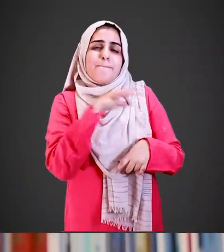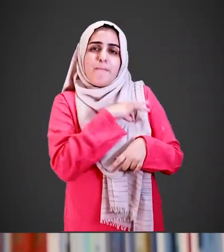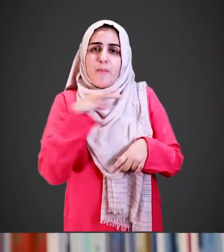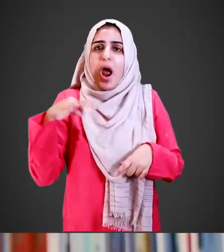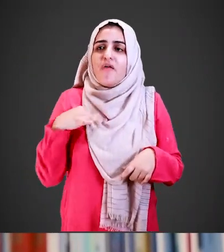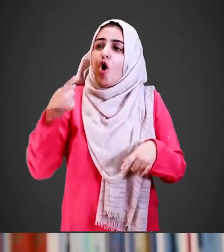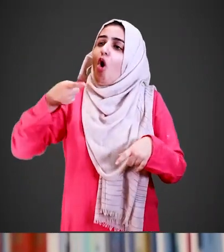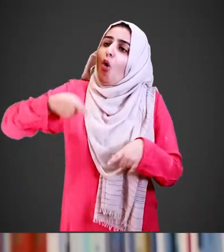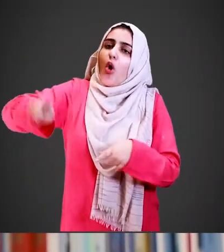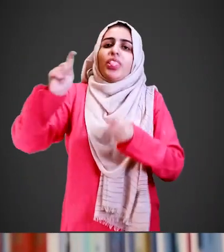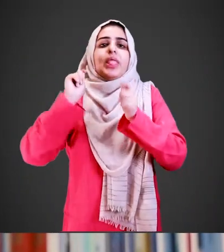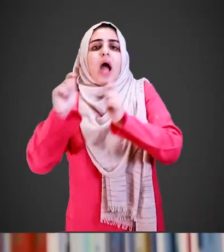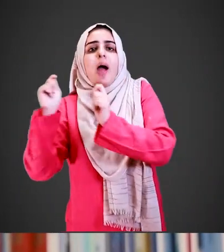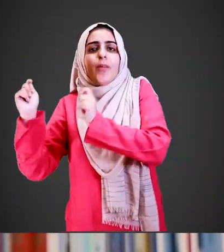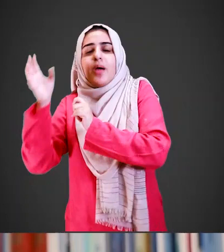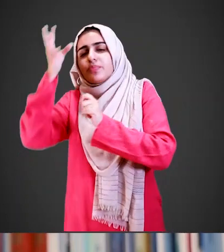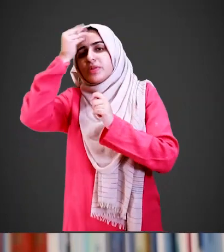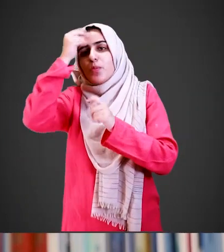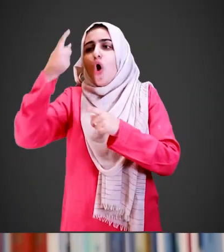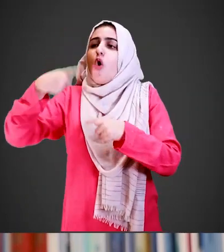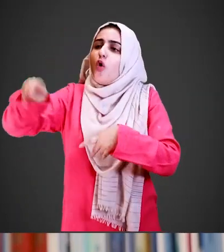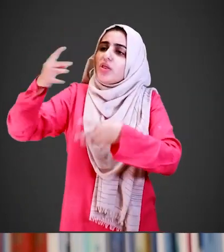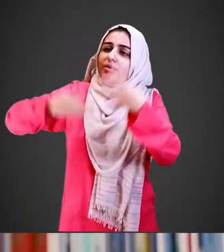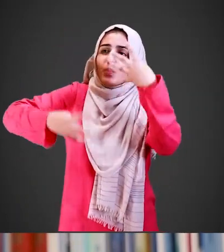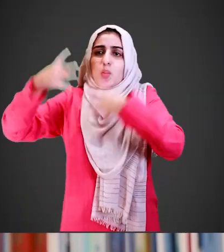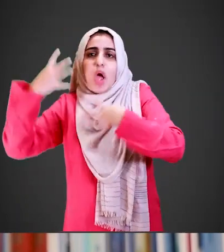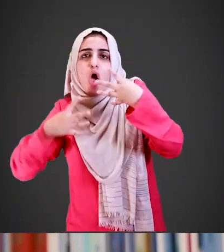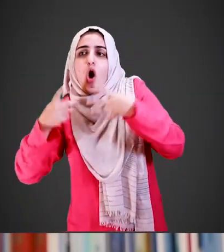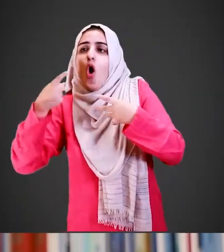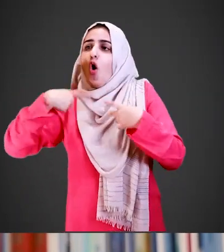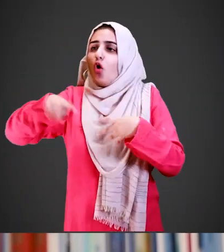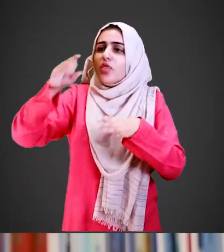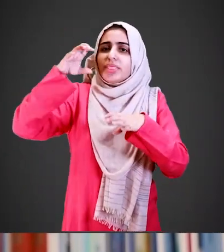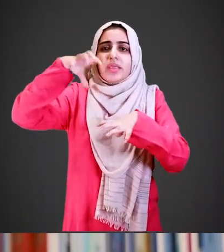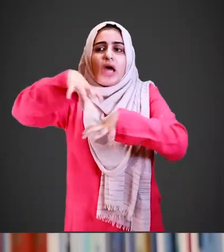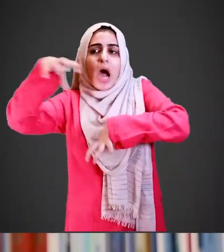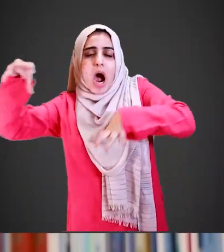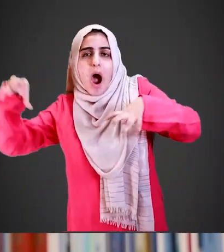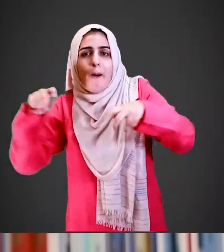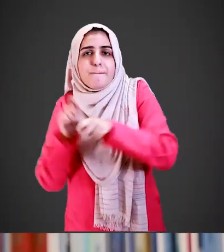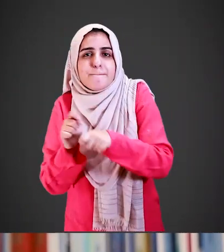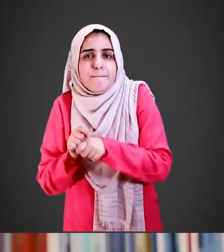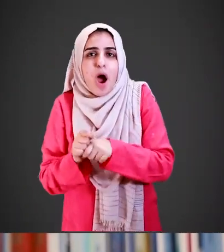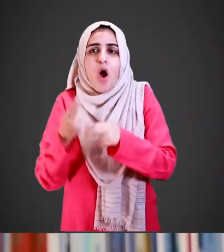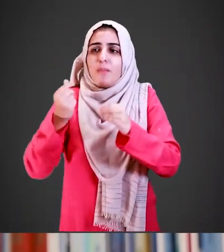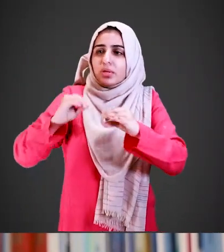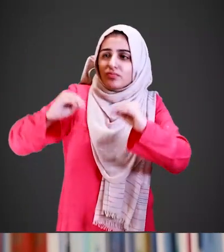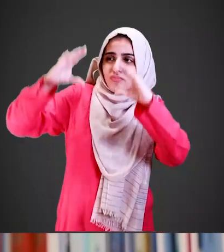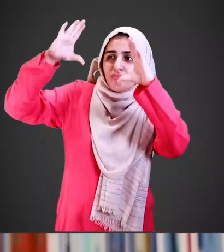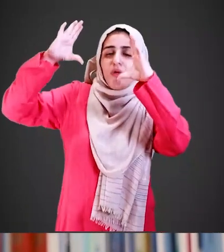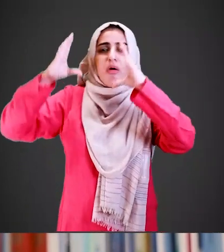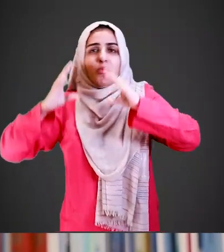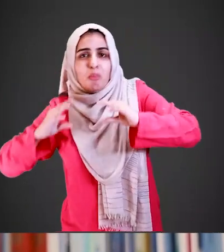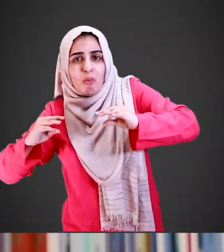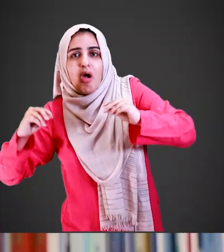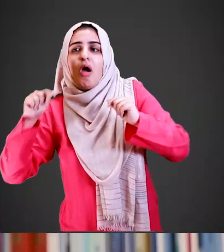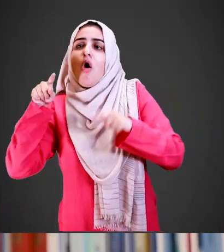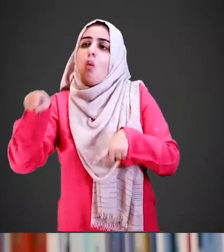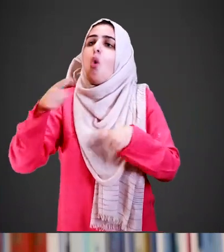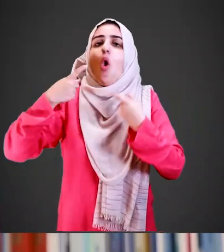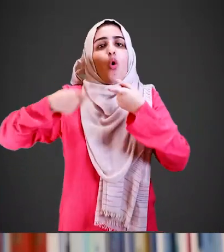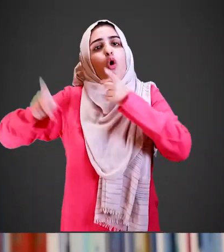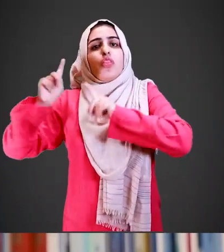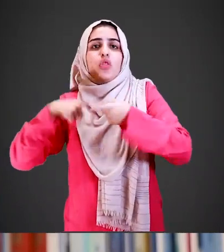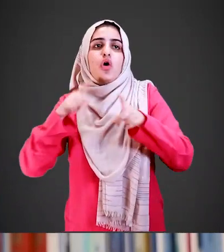گورنمنٹ سیکٹر، وہ خود ہی کام کر رہے ہوتے ہیں، خود ہی چیزیں ڈیولپ ہو رہی ہوتی ہیں، مونوپلیز بن رہی ہیں، نہیں بن رہی، ایکسپلائٹیشن بھی سم ٹائمز ہو رہی ہوتی